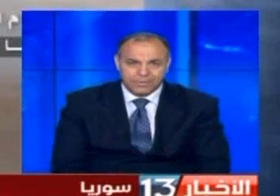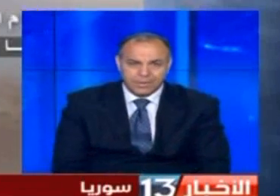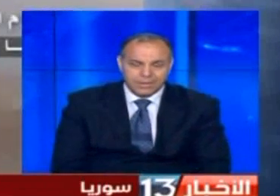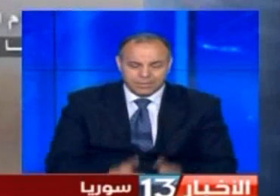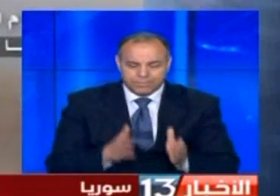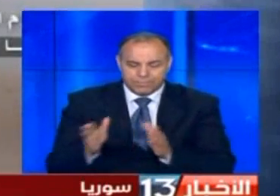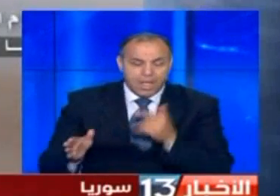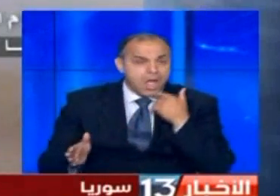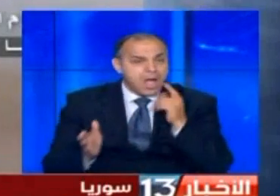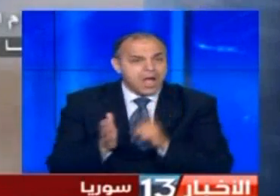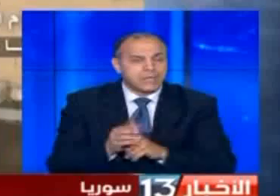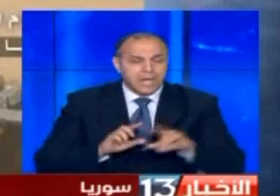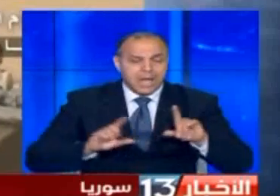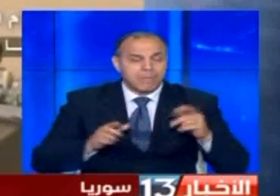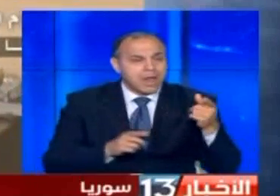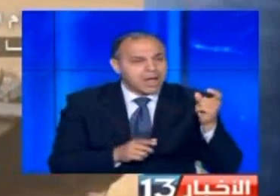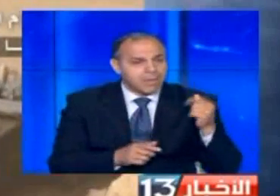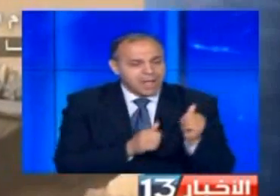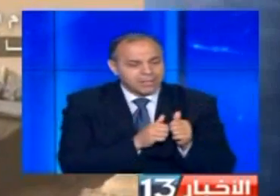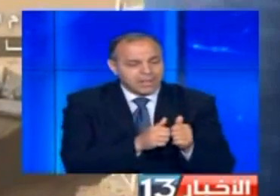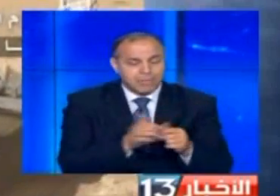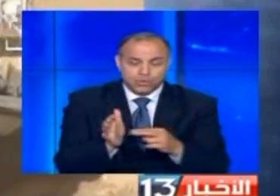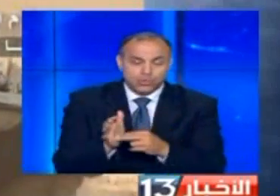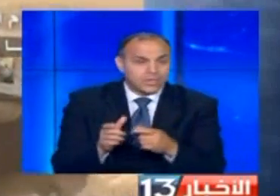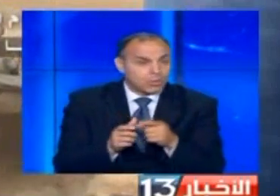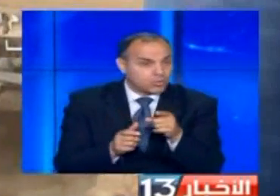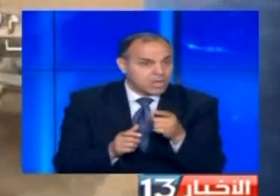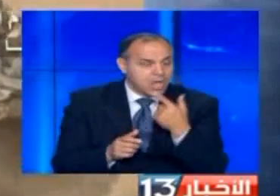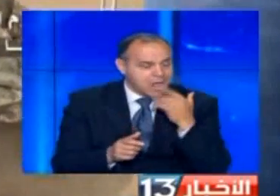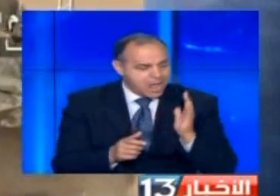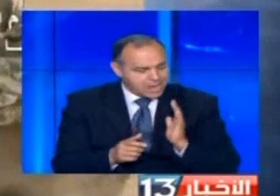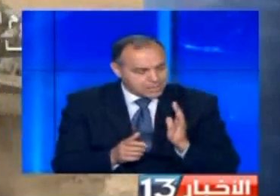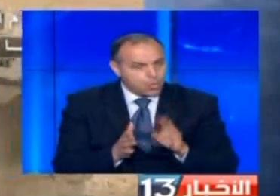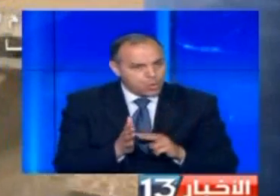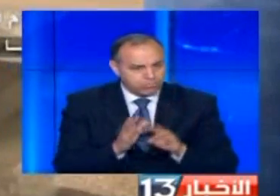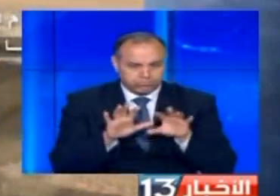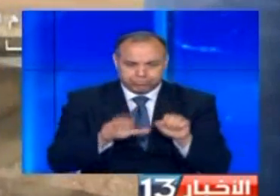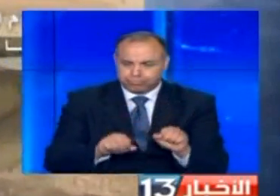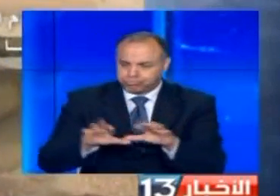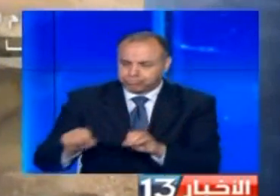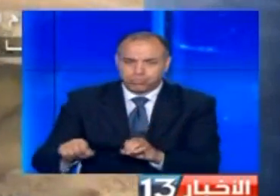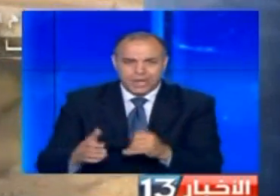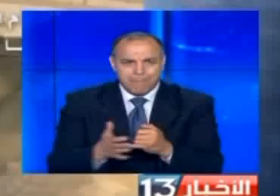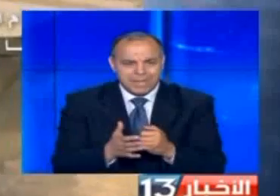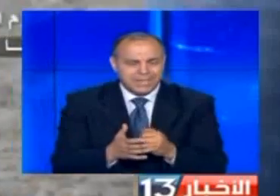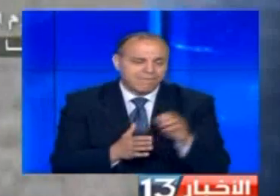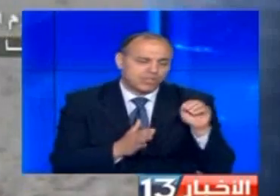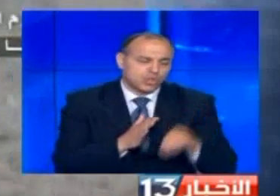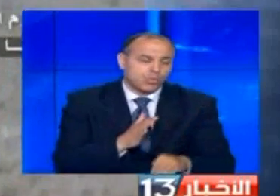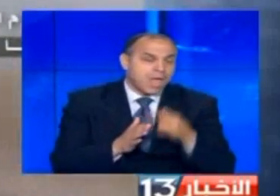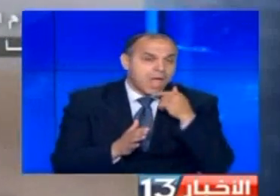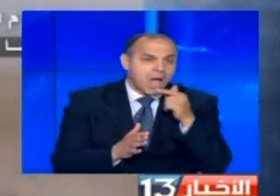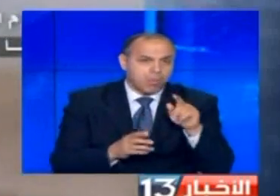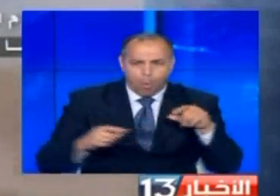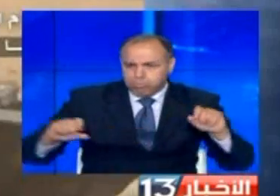صعيد اخر اكد الاعلام الحربي التابع للنظام السوري ان قوات النظام سيطرت على كامل ريف حمص الجنوبي بعد